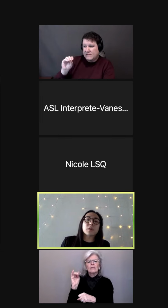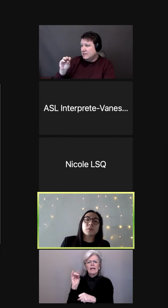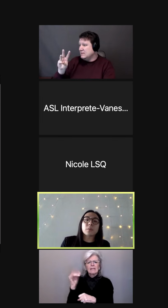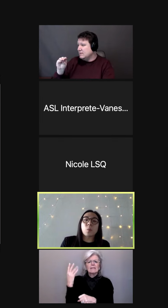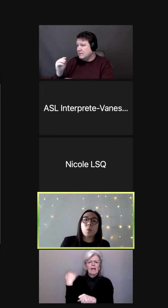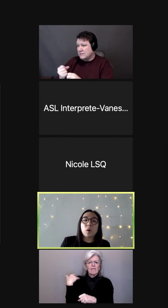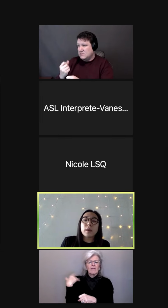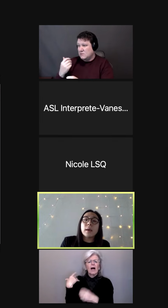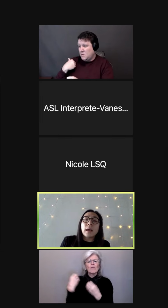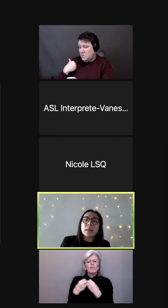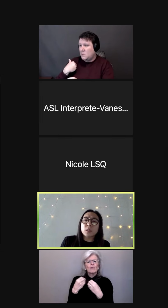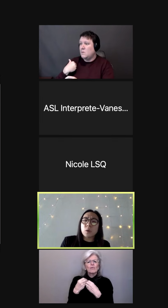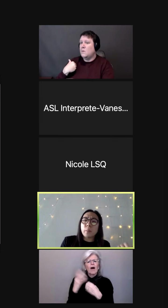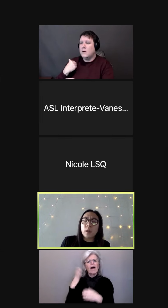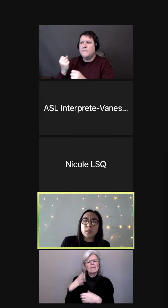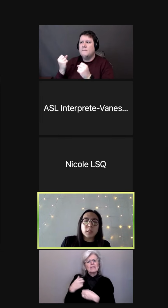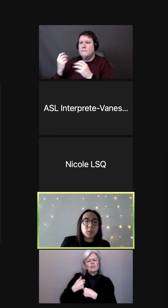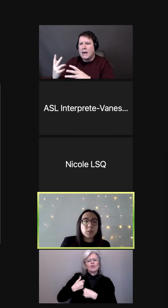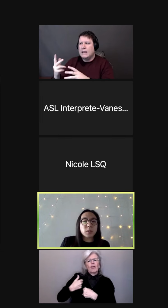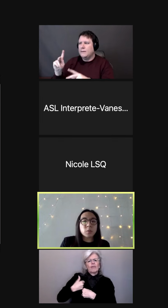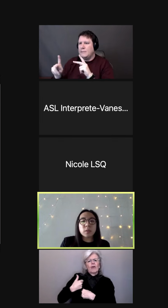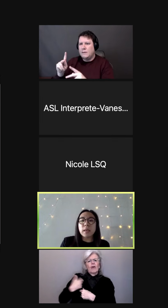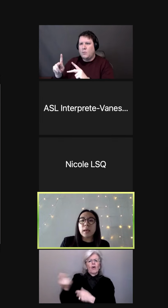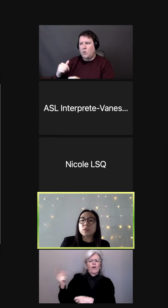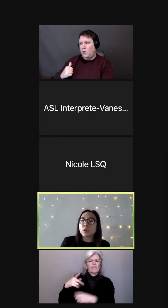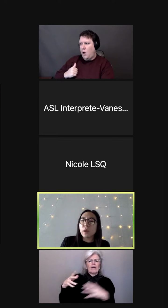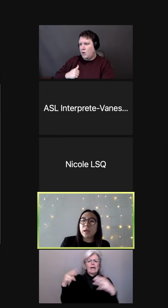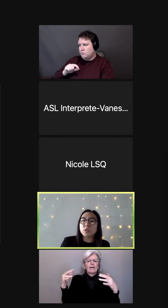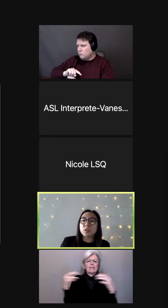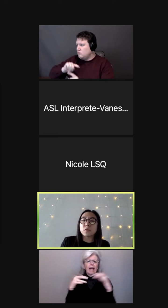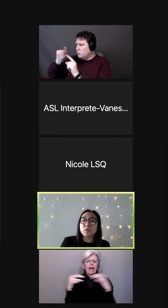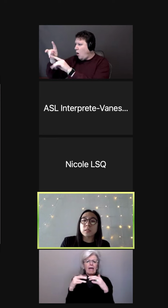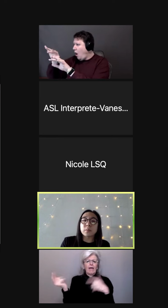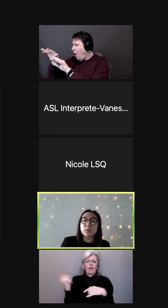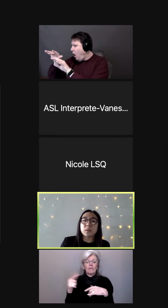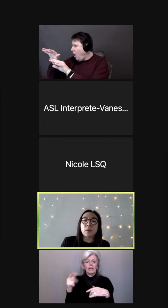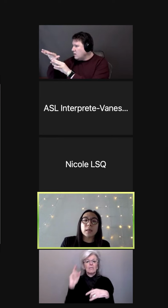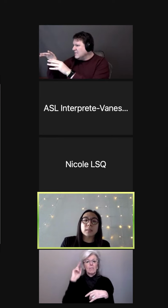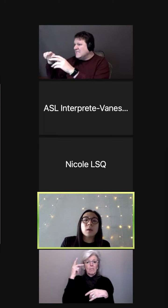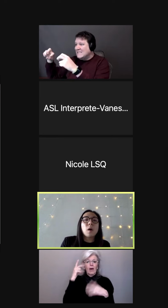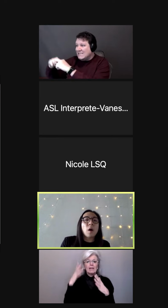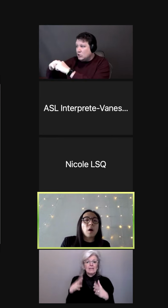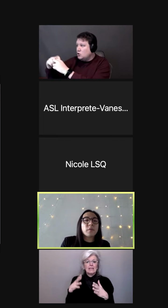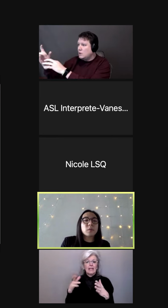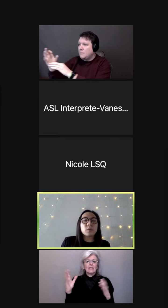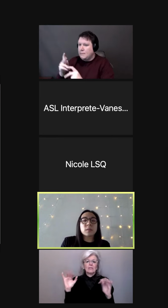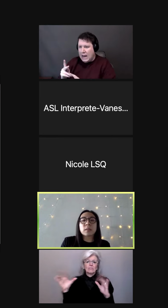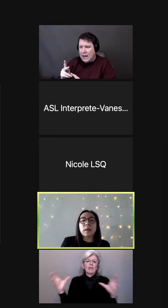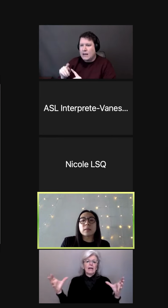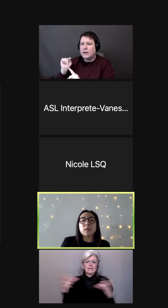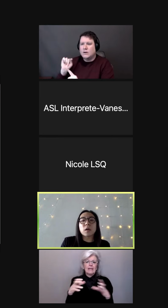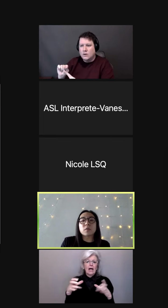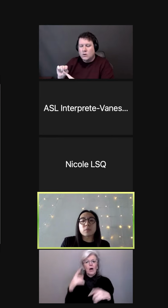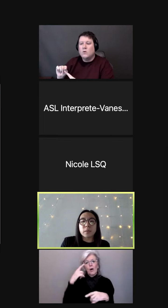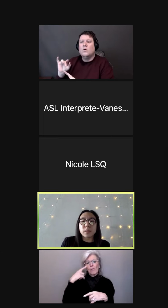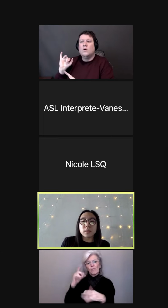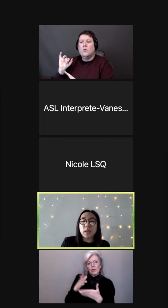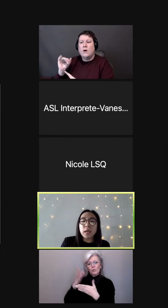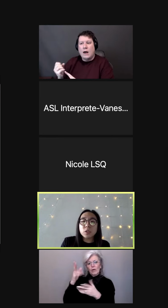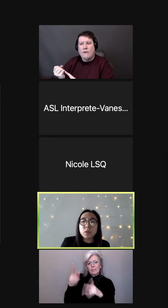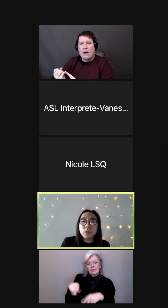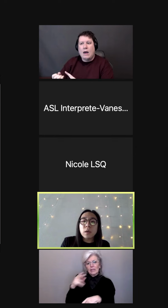vétérans, d'anciens soldats qui revenaient de la guerre et les politiciens se sont mobilisés en faveur des droits des personnes